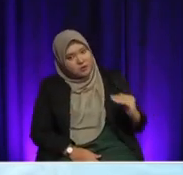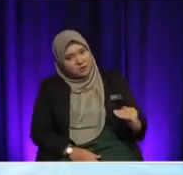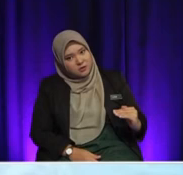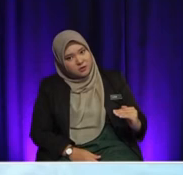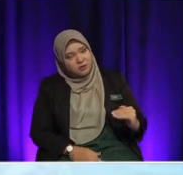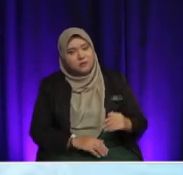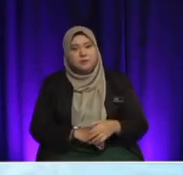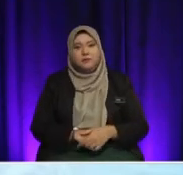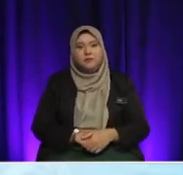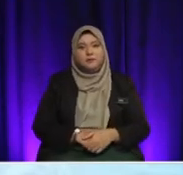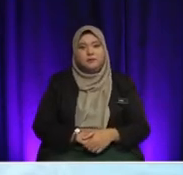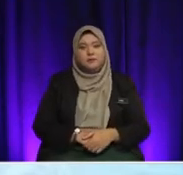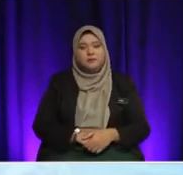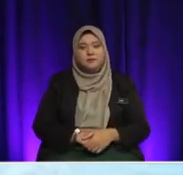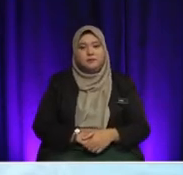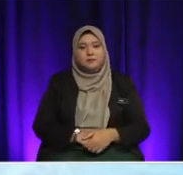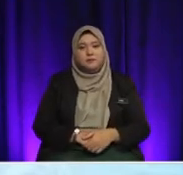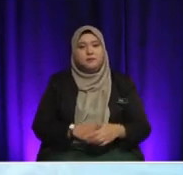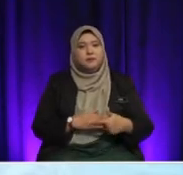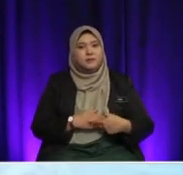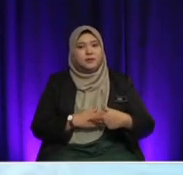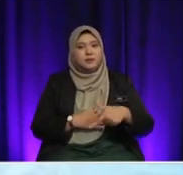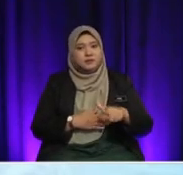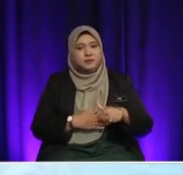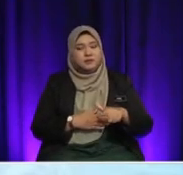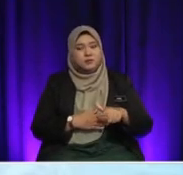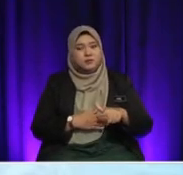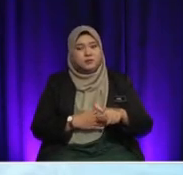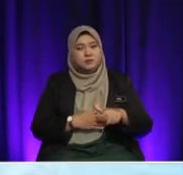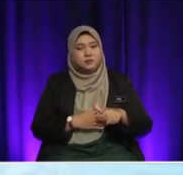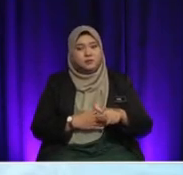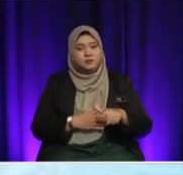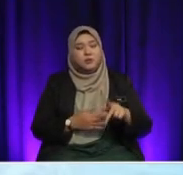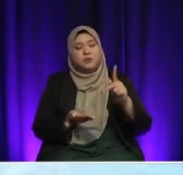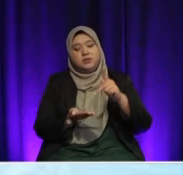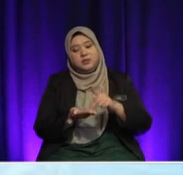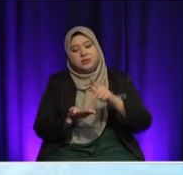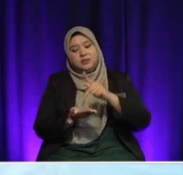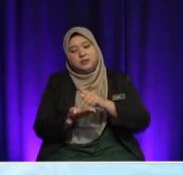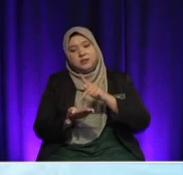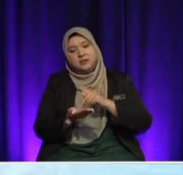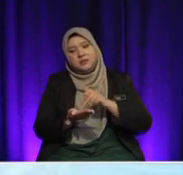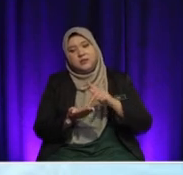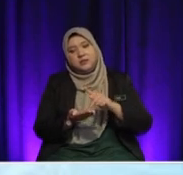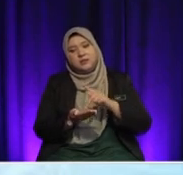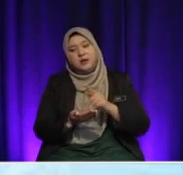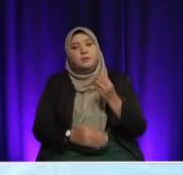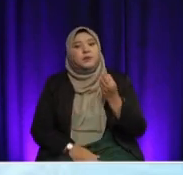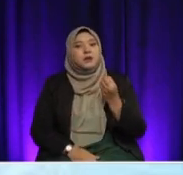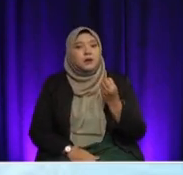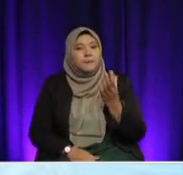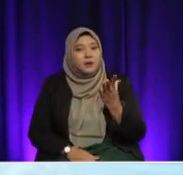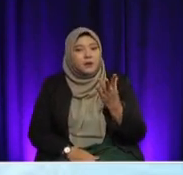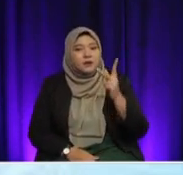Tengok ya, betul-betul? Okey. Soalannya, hitungkan kos bahan untuk